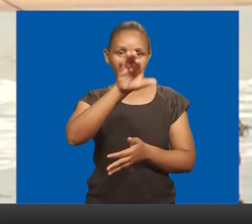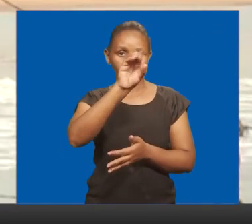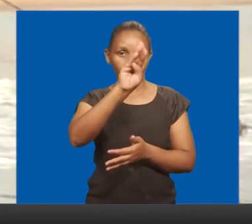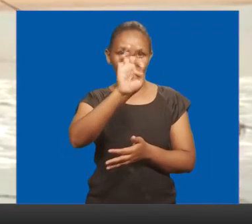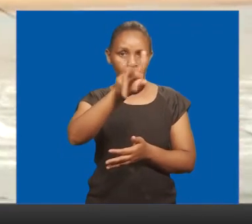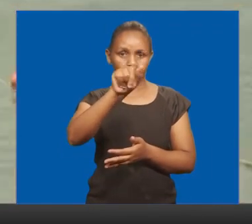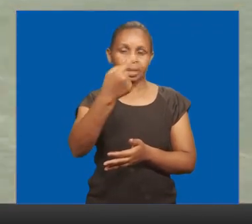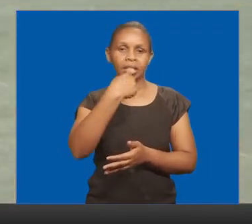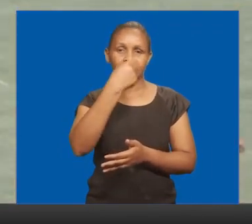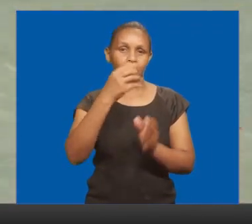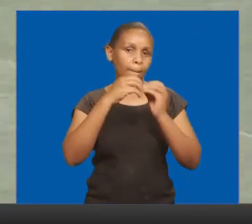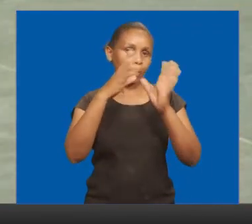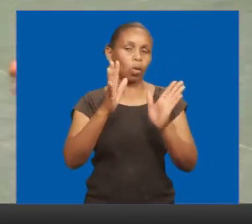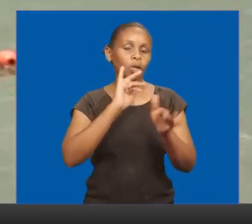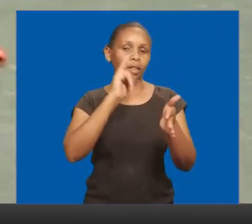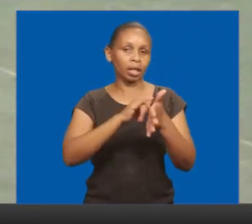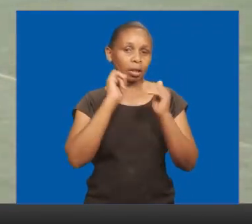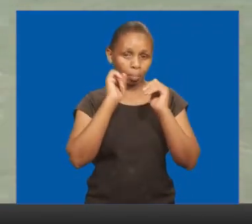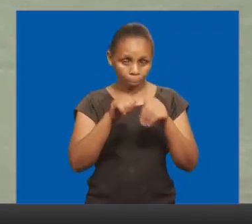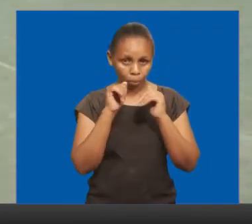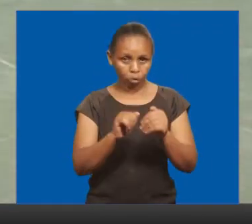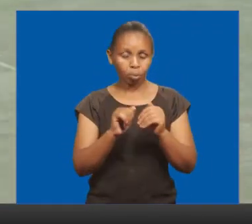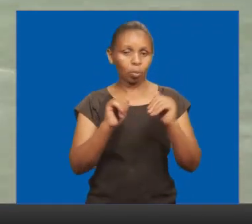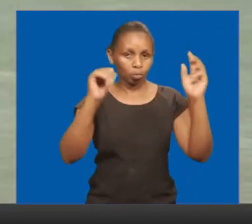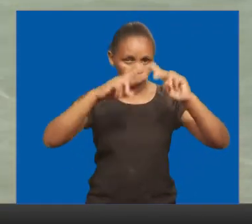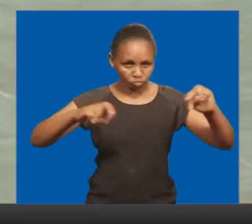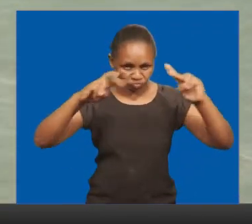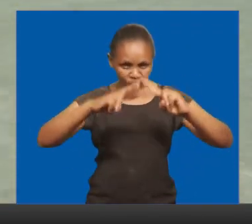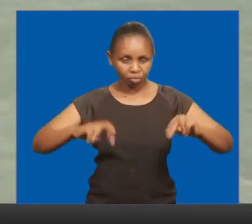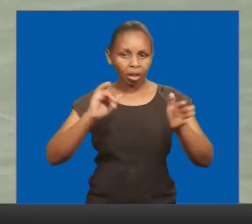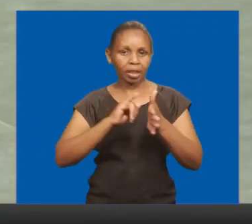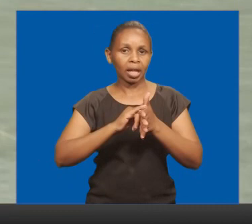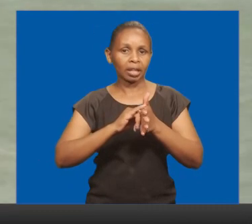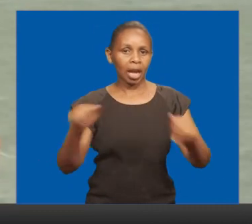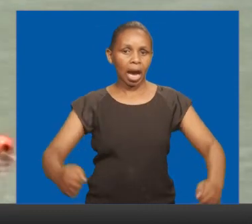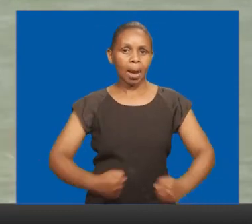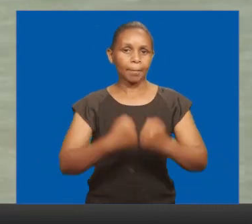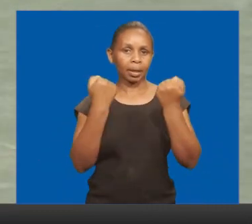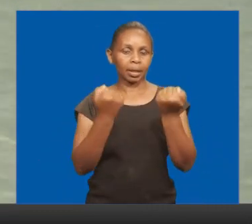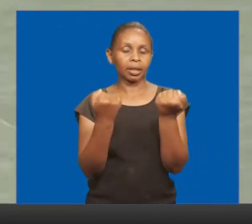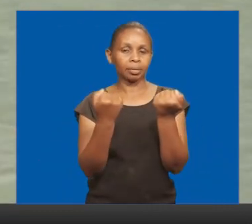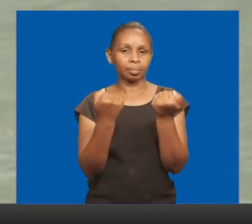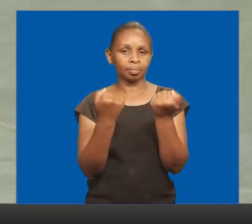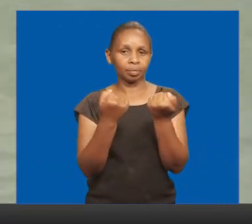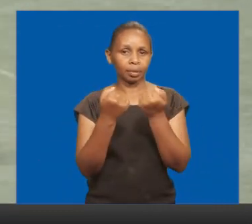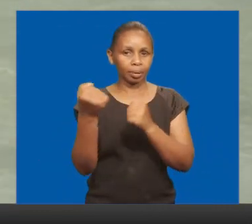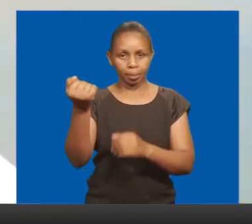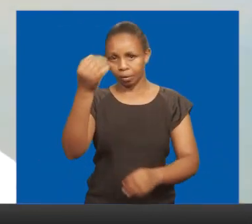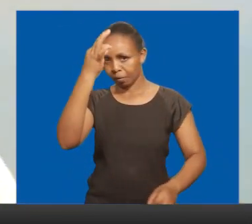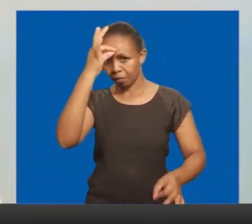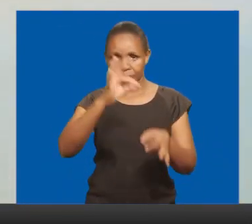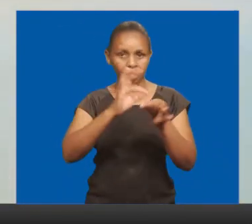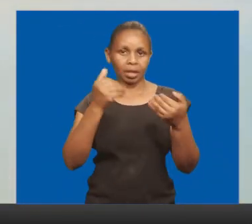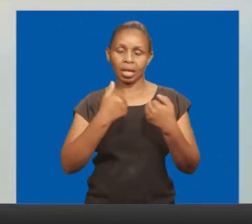wanyama alisita kutoa habari Zaidi akisema huenda zikaad uchunguzi unaoendelea kwa Sasa